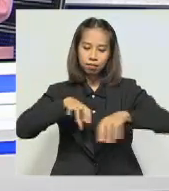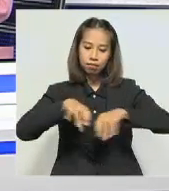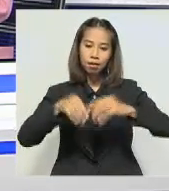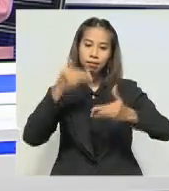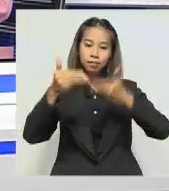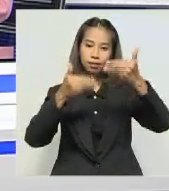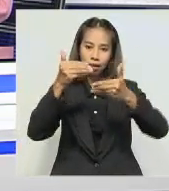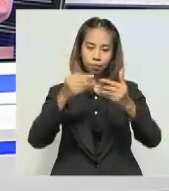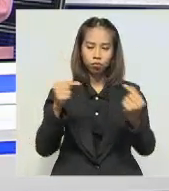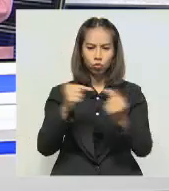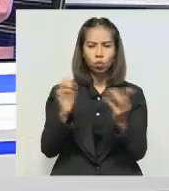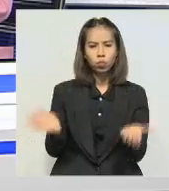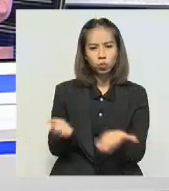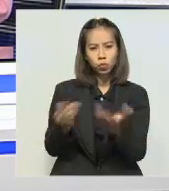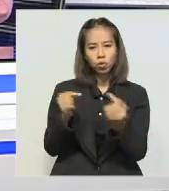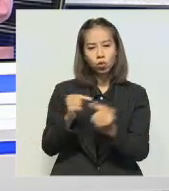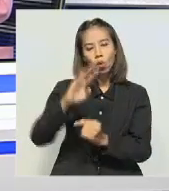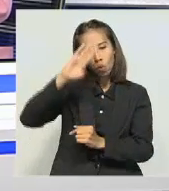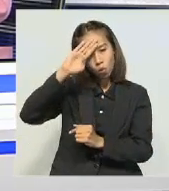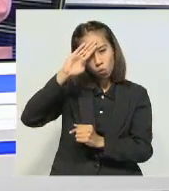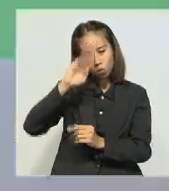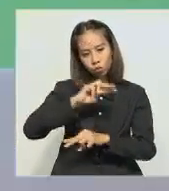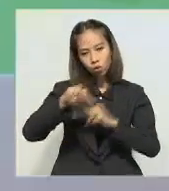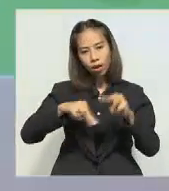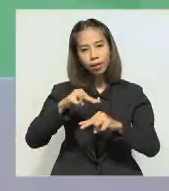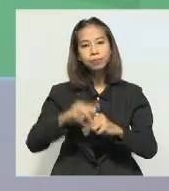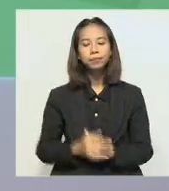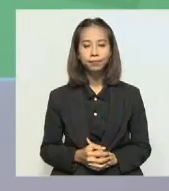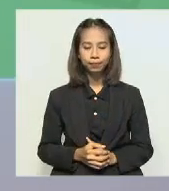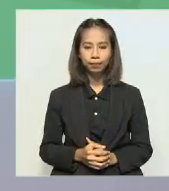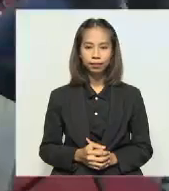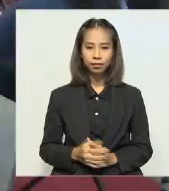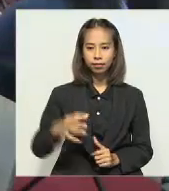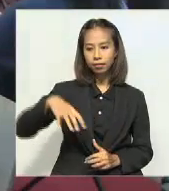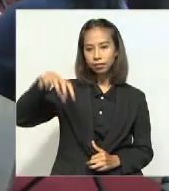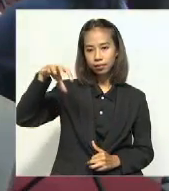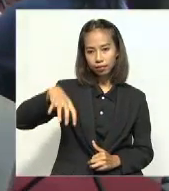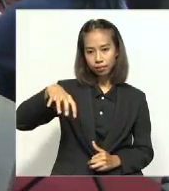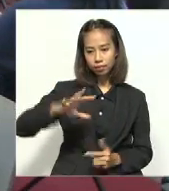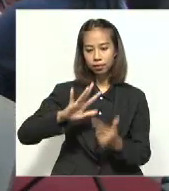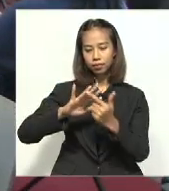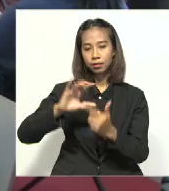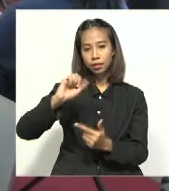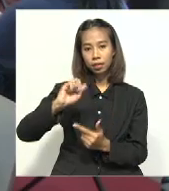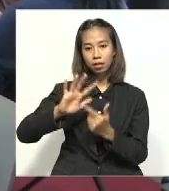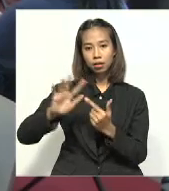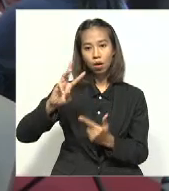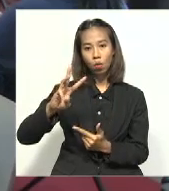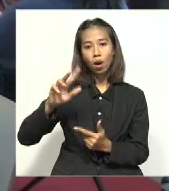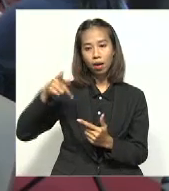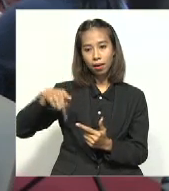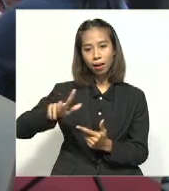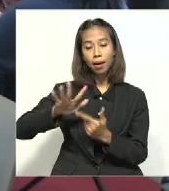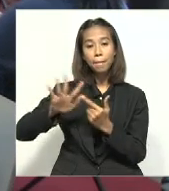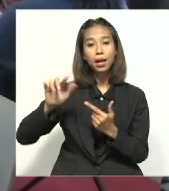างความเข้าใจที่ถูกต้องเกี่ยวกับการรักษาโรคค่ะสถานเสวภานะคะข